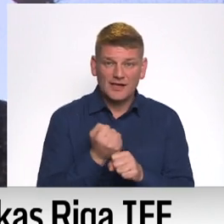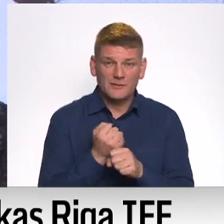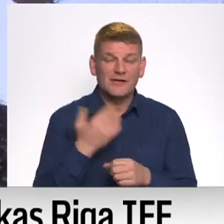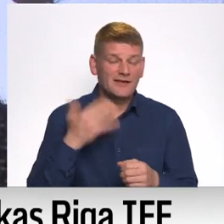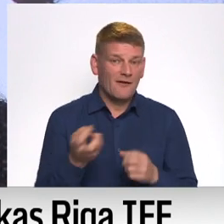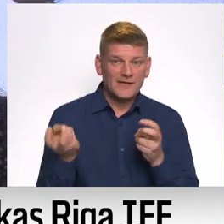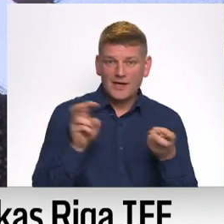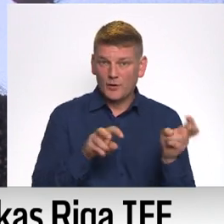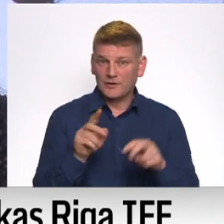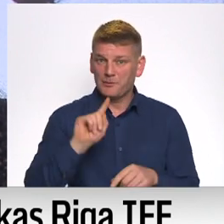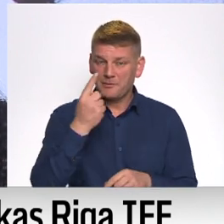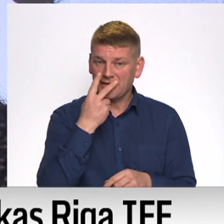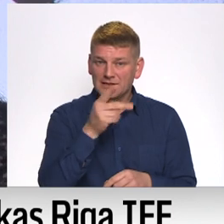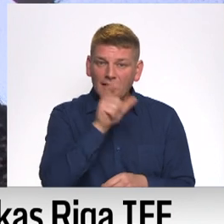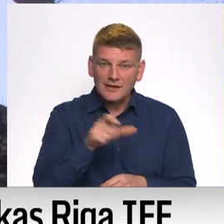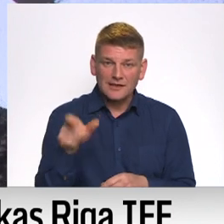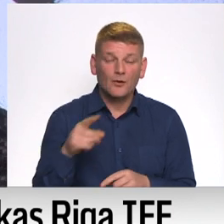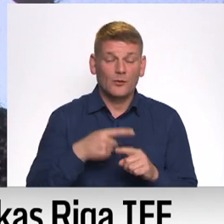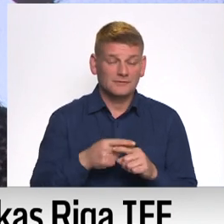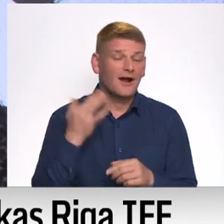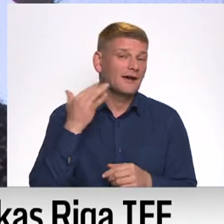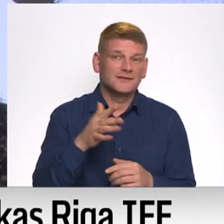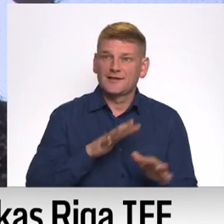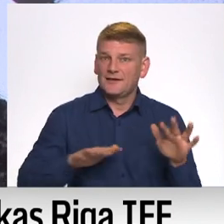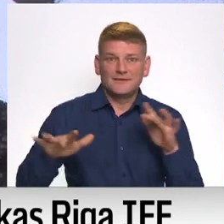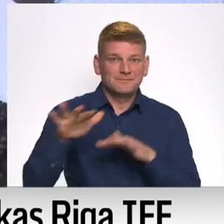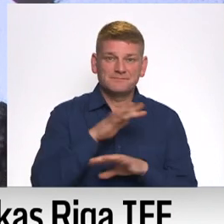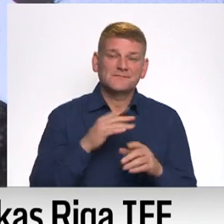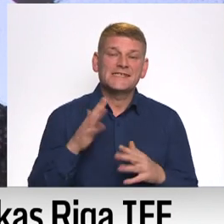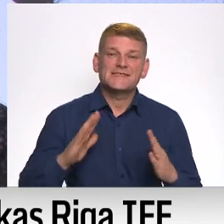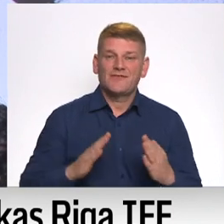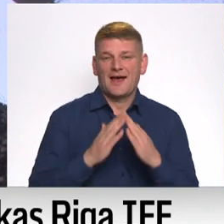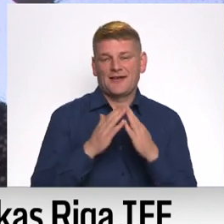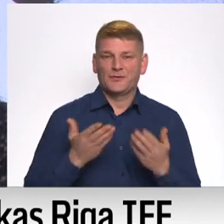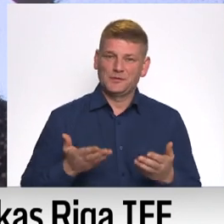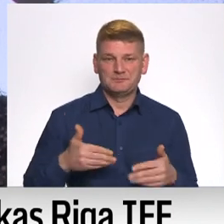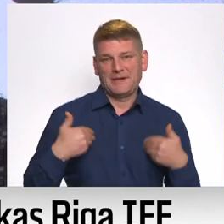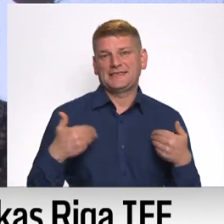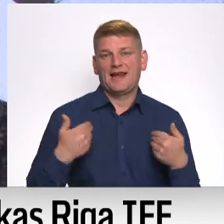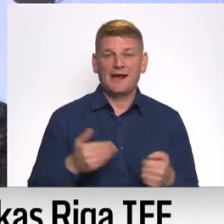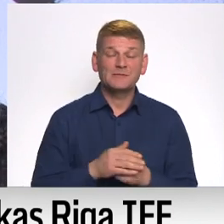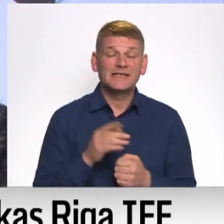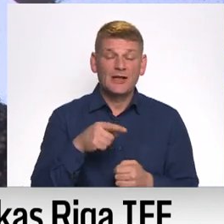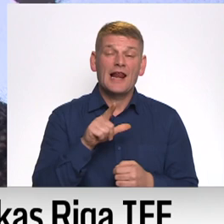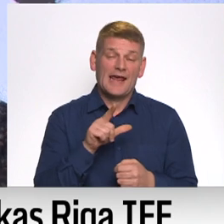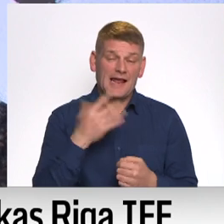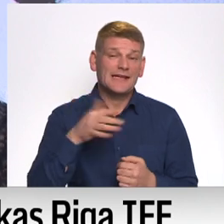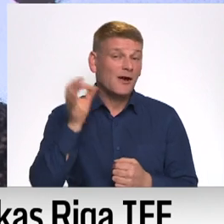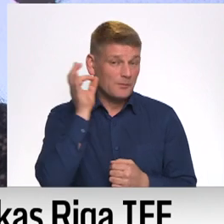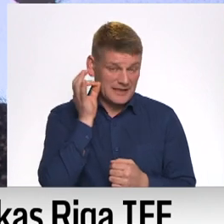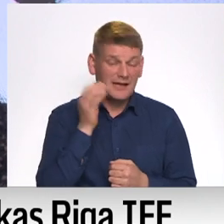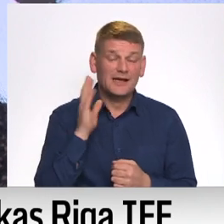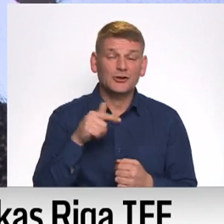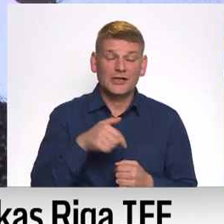Jau ierodas pirmie skatītāji un gaisā, protams, valda tāds svētku pacilājums. Tu jau, Liene, minēji, ka šī